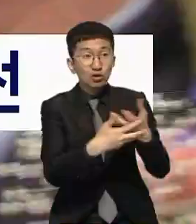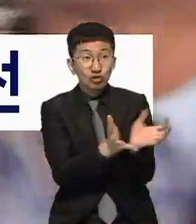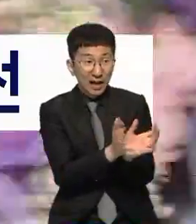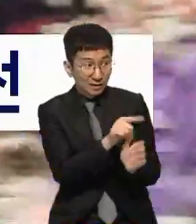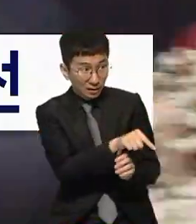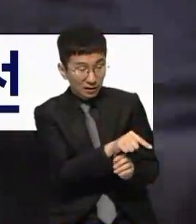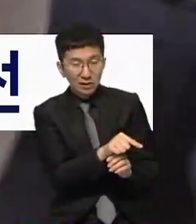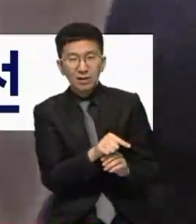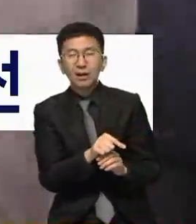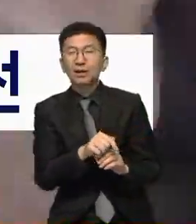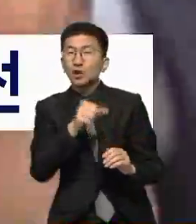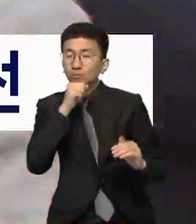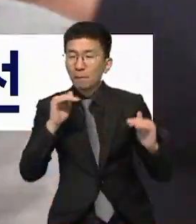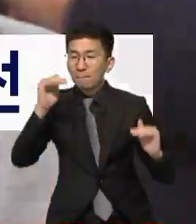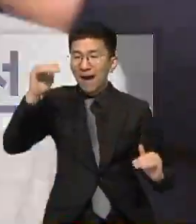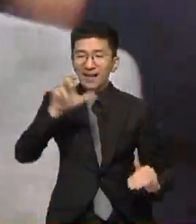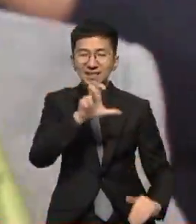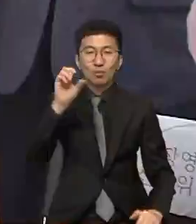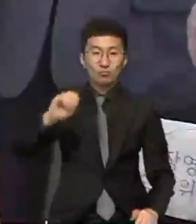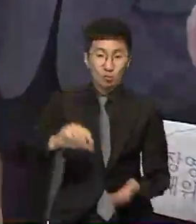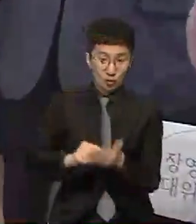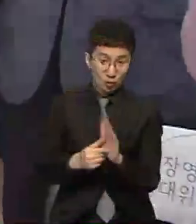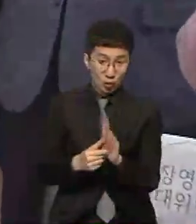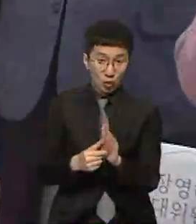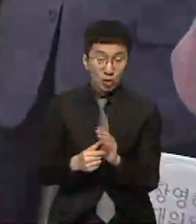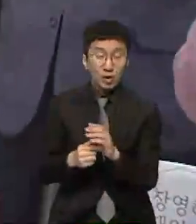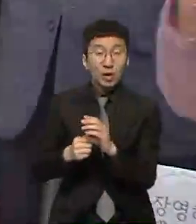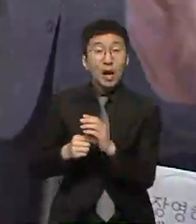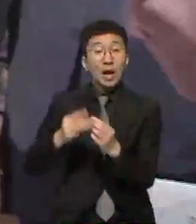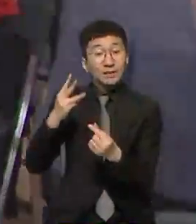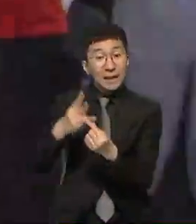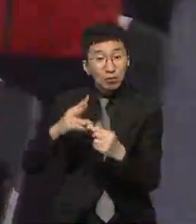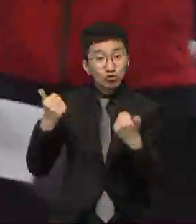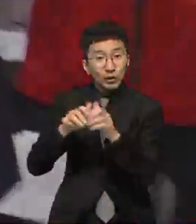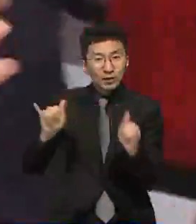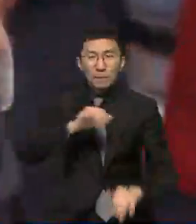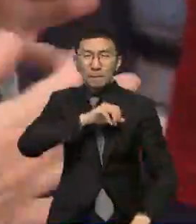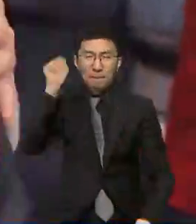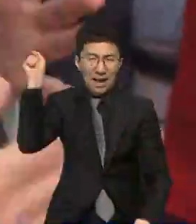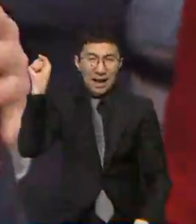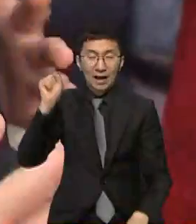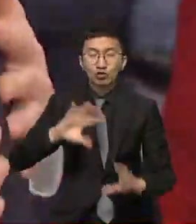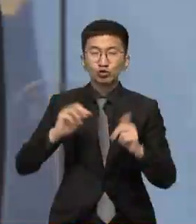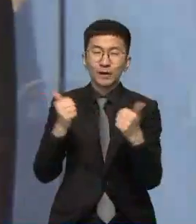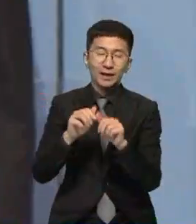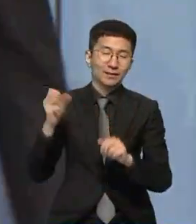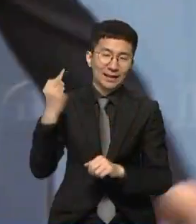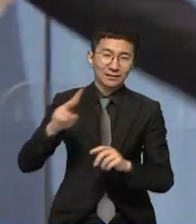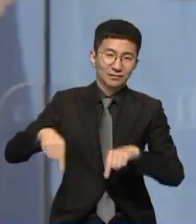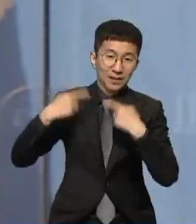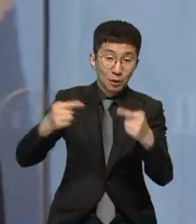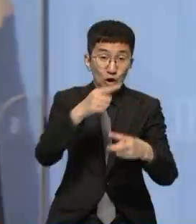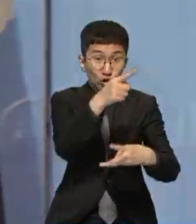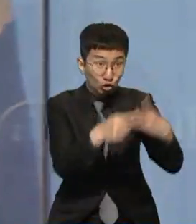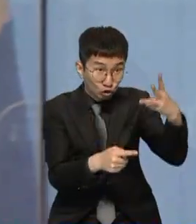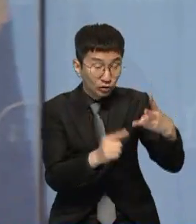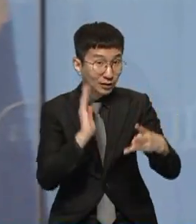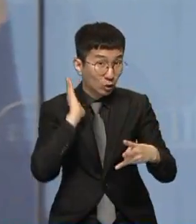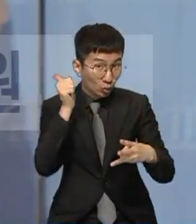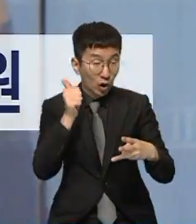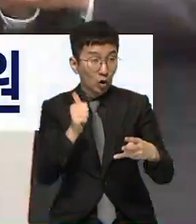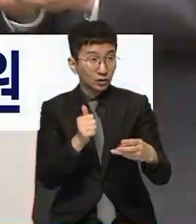따돌렸습니다. 5년 만에 3선 의원으로 국회에 재입성하게 됩니다. 윤석열 대통령과 대선 후보 단일화를